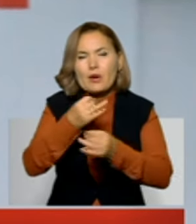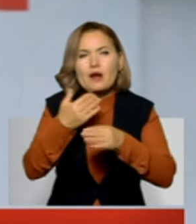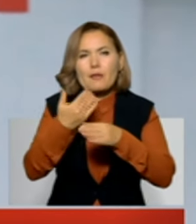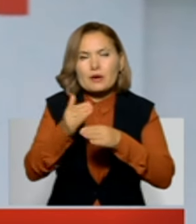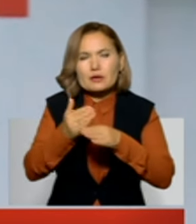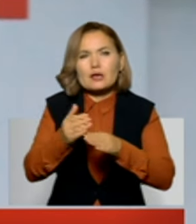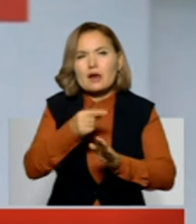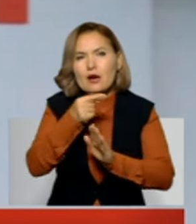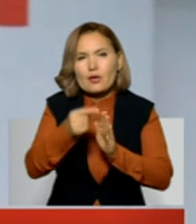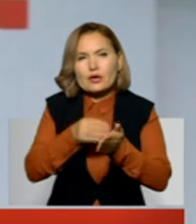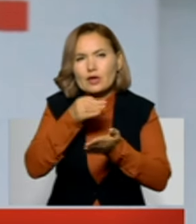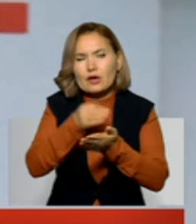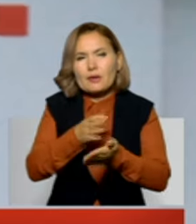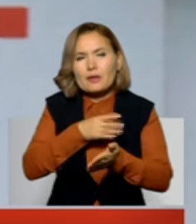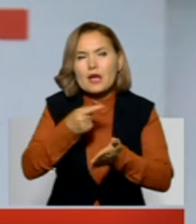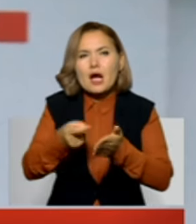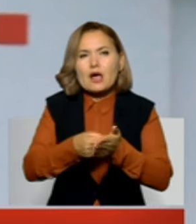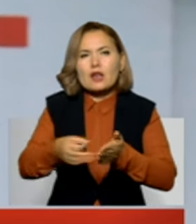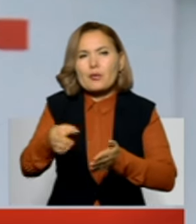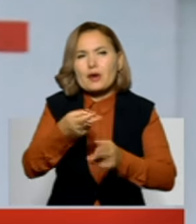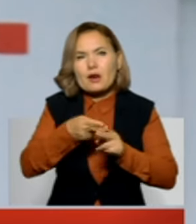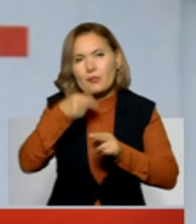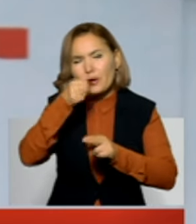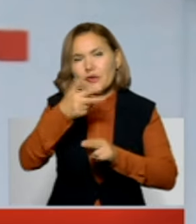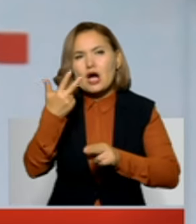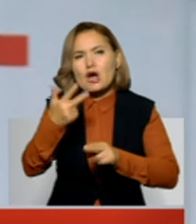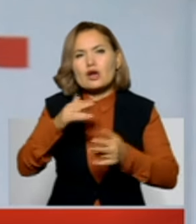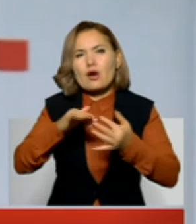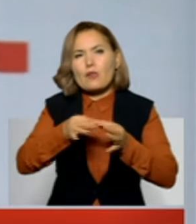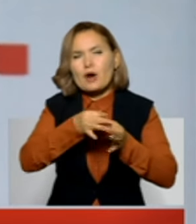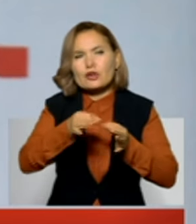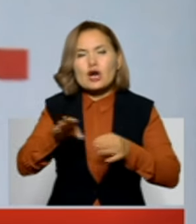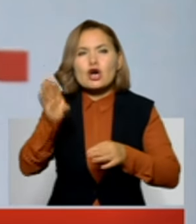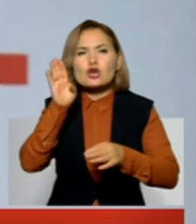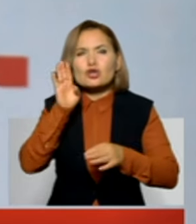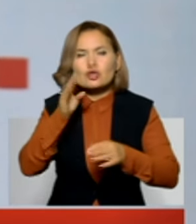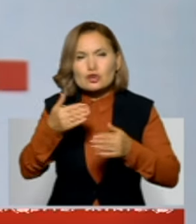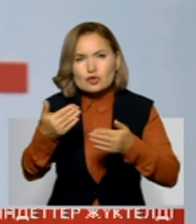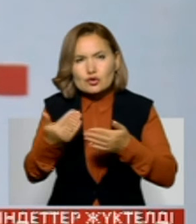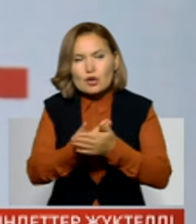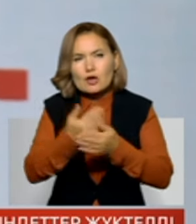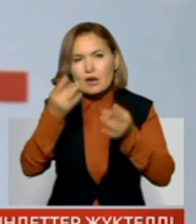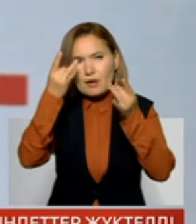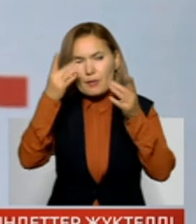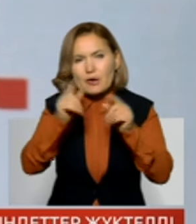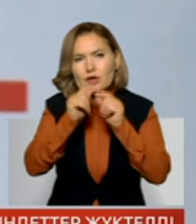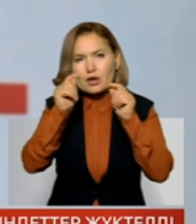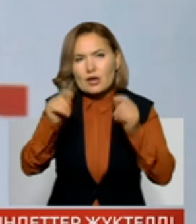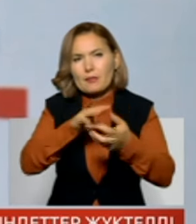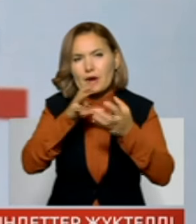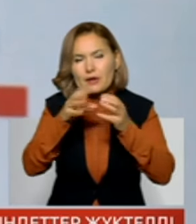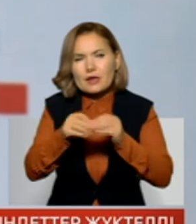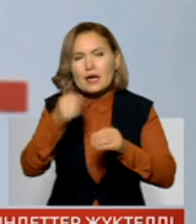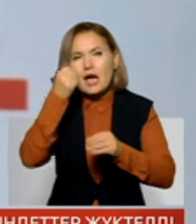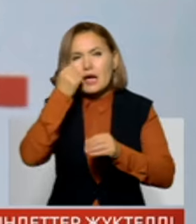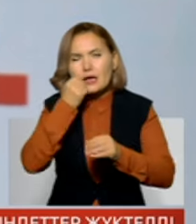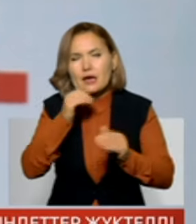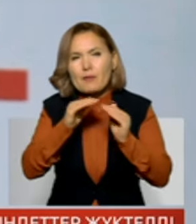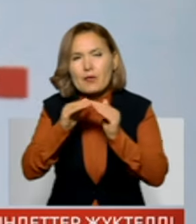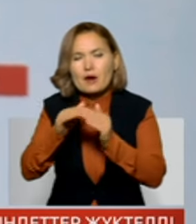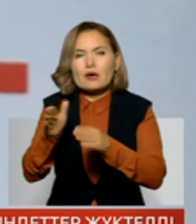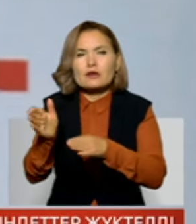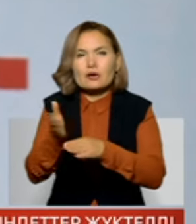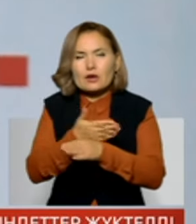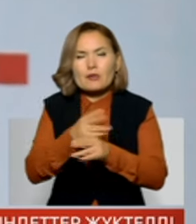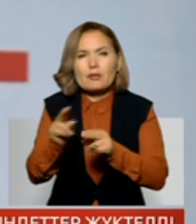тауып келеді. Мысалы, Қарағанды облысында биыл үш ауылда су жаңа мәдениет үйі бой көтерді. Одан бөлек ескірген ғимараттар жаңартылып